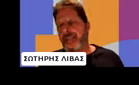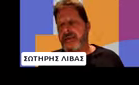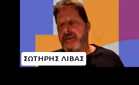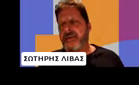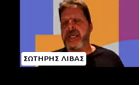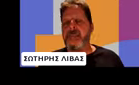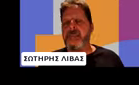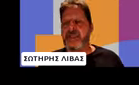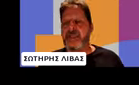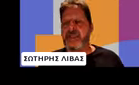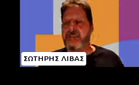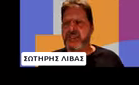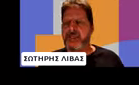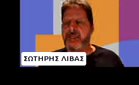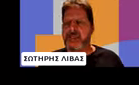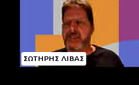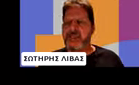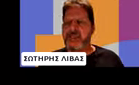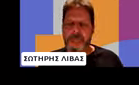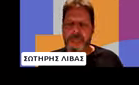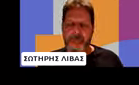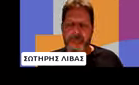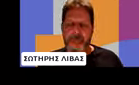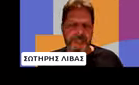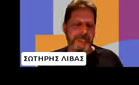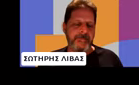και νέες μεταφραστές και μεταφραστές. Ευχαριστώ πολύ.